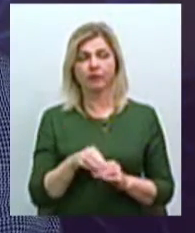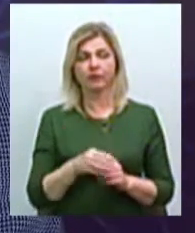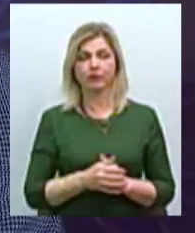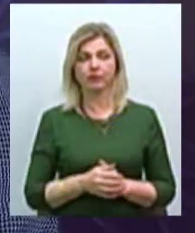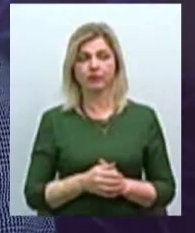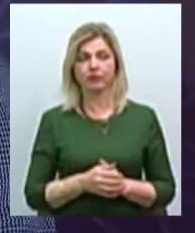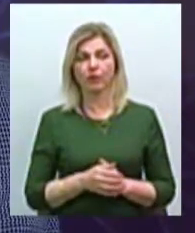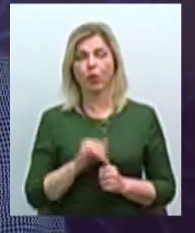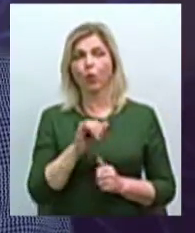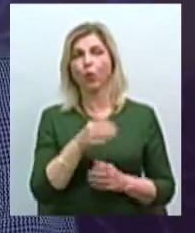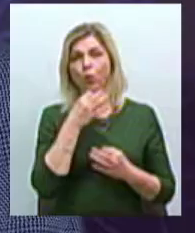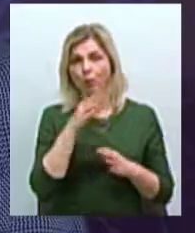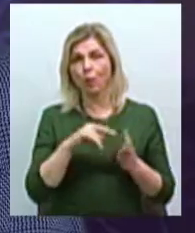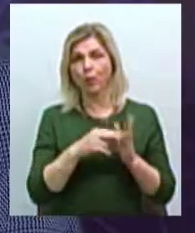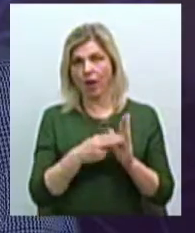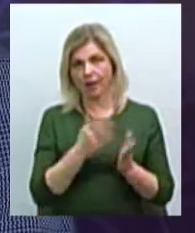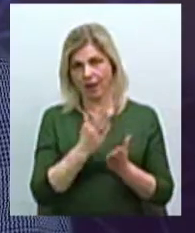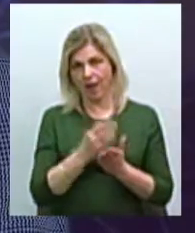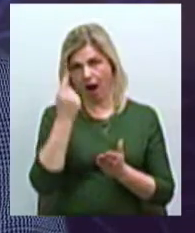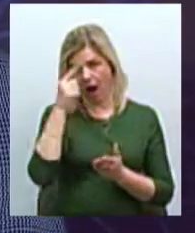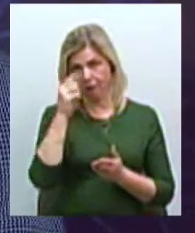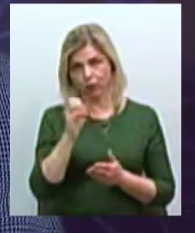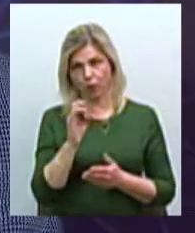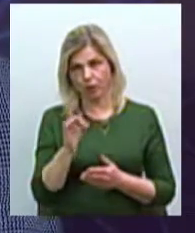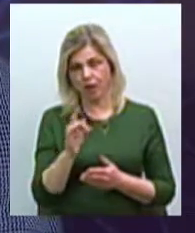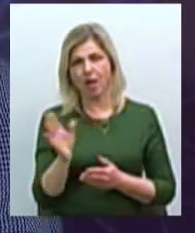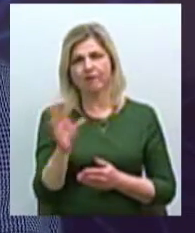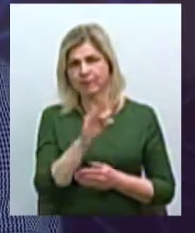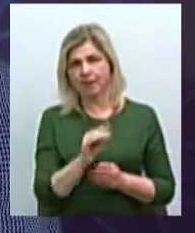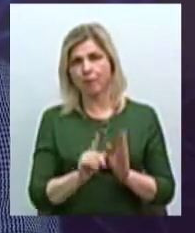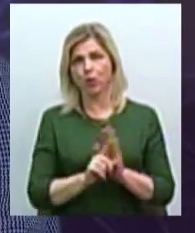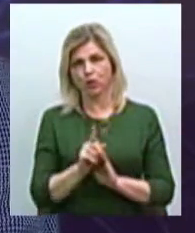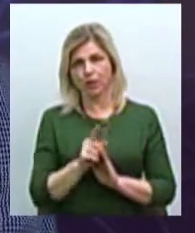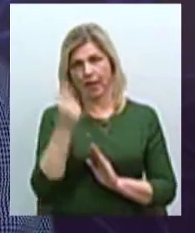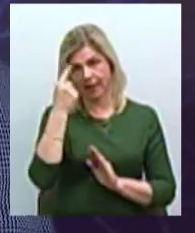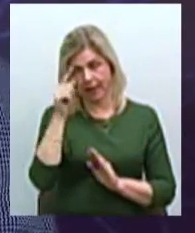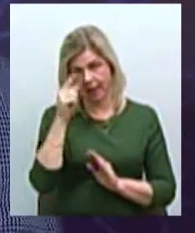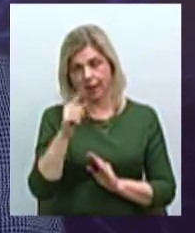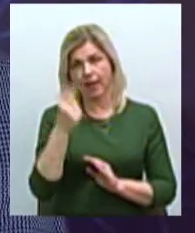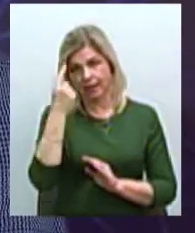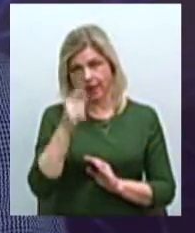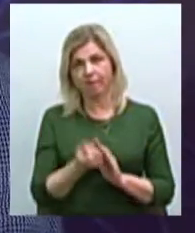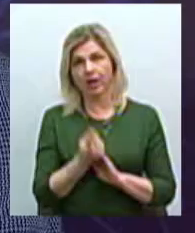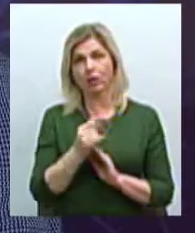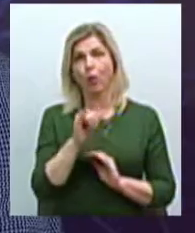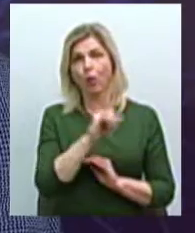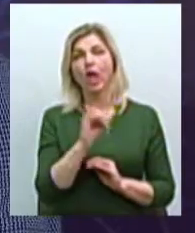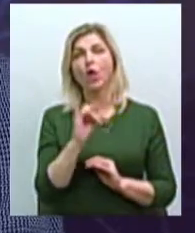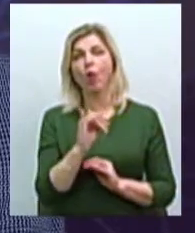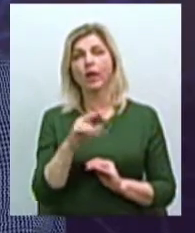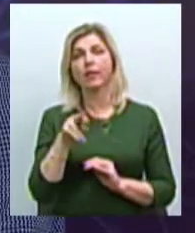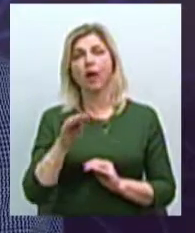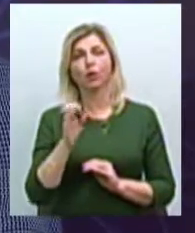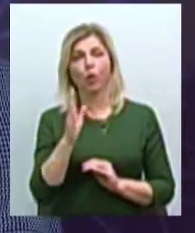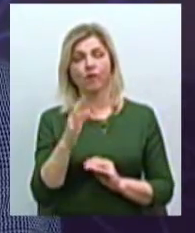у будь-якого проєкту є автор. Тобто, і все починається з ідеї. Ідея виникла у Ігора Дятлова в